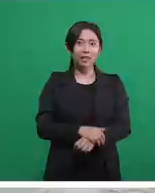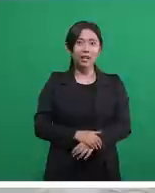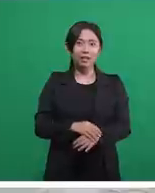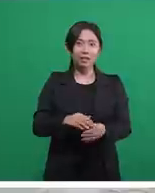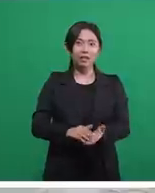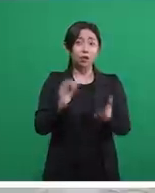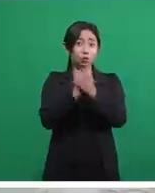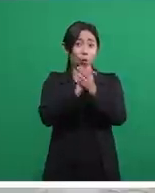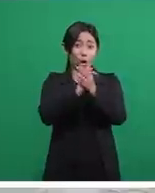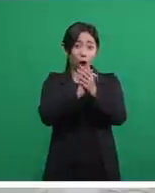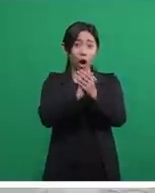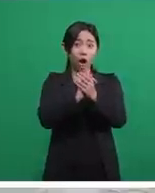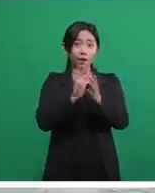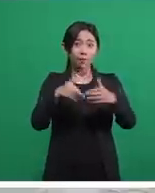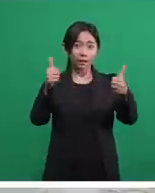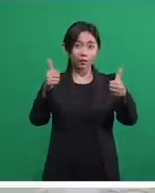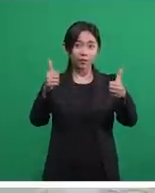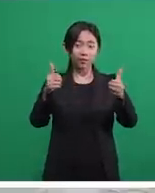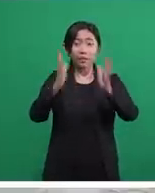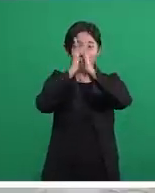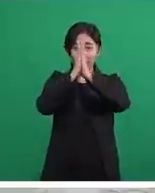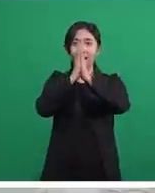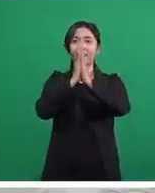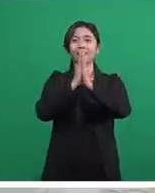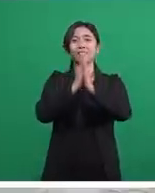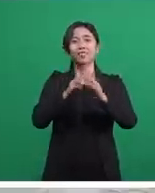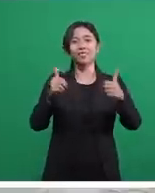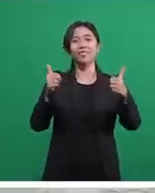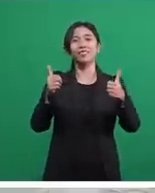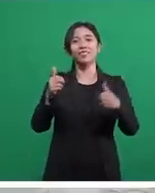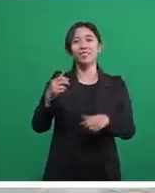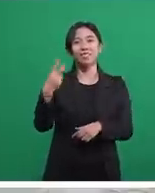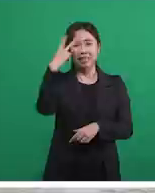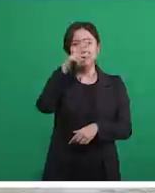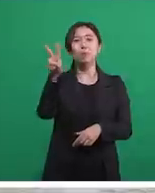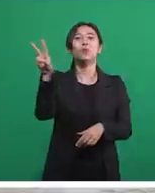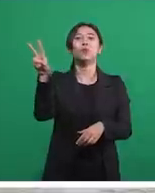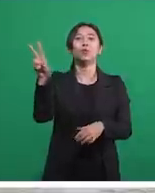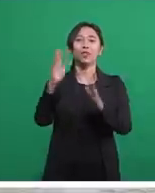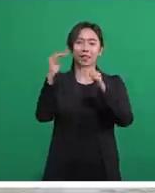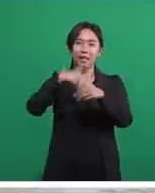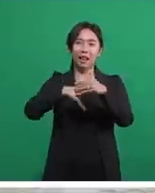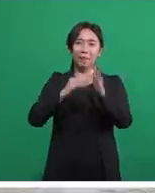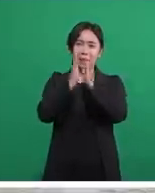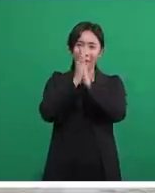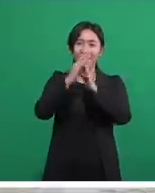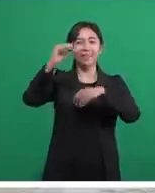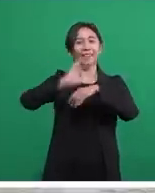dibuka, ibadah bisa dilakukan secara in-person lagi di dalam gedung